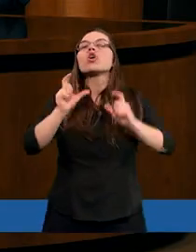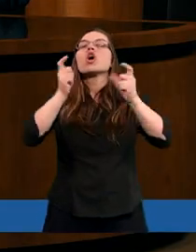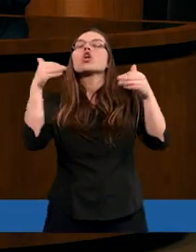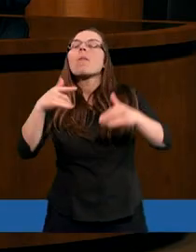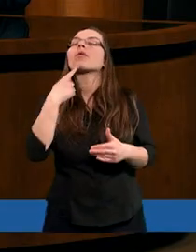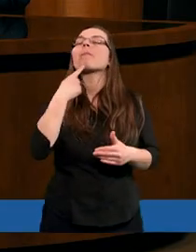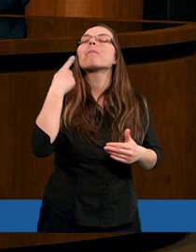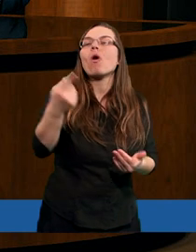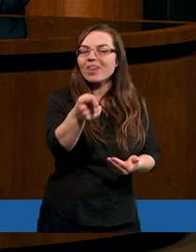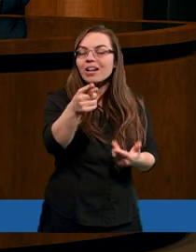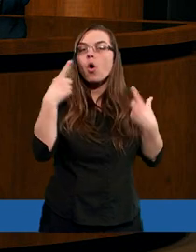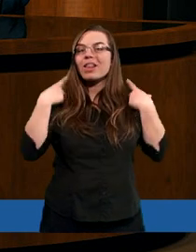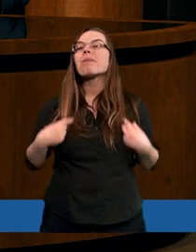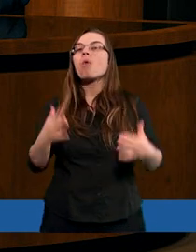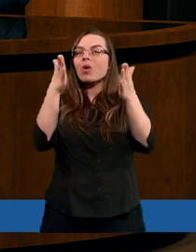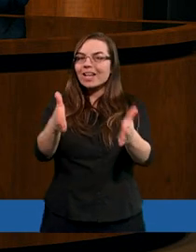możemy o nim powiedzieć?